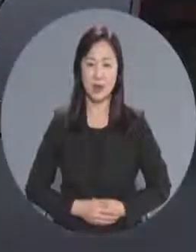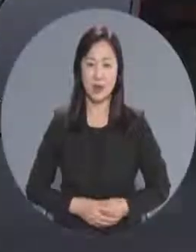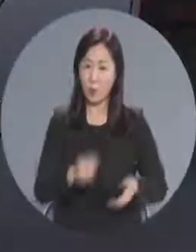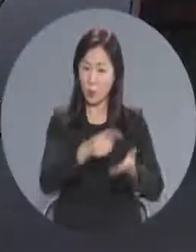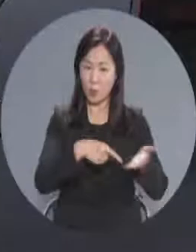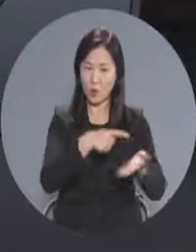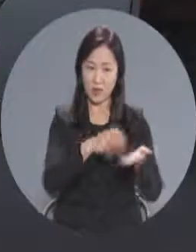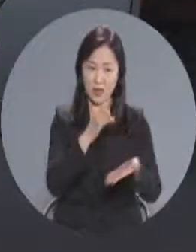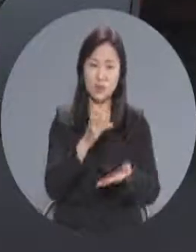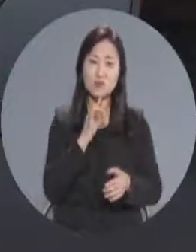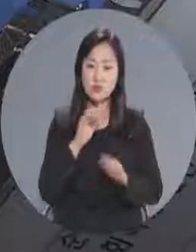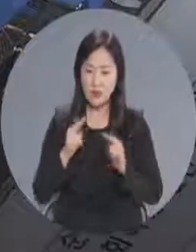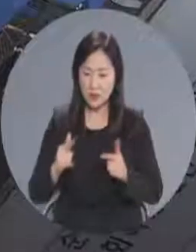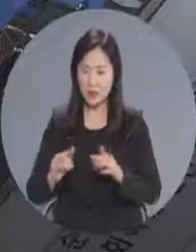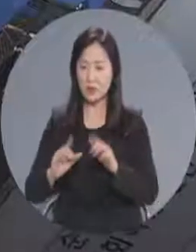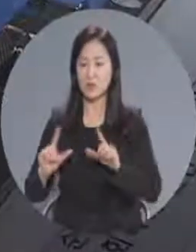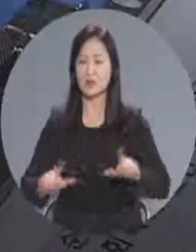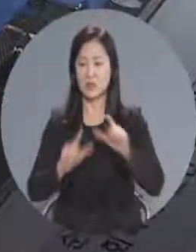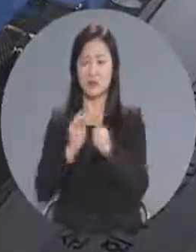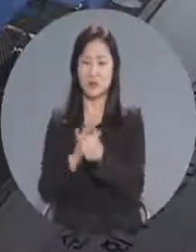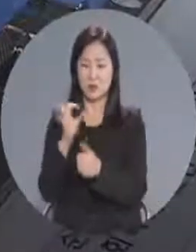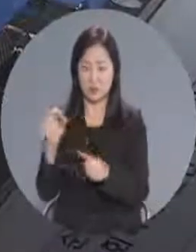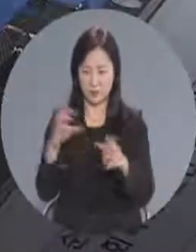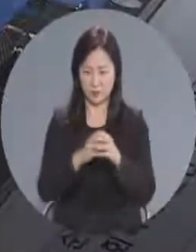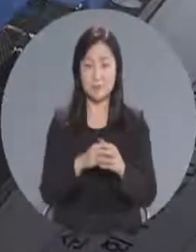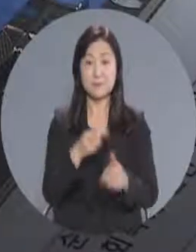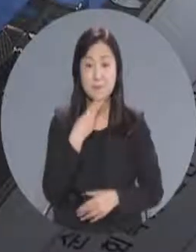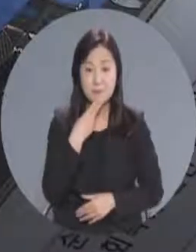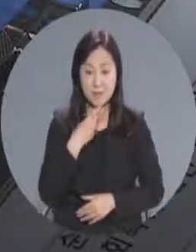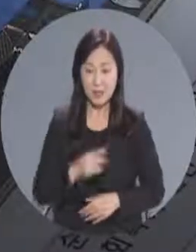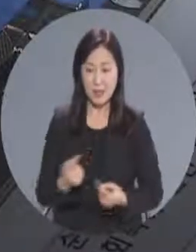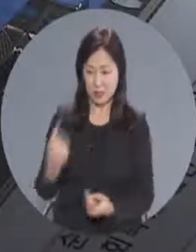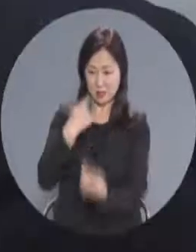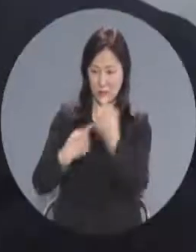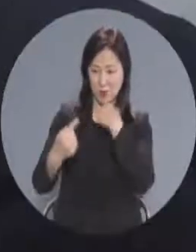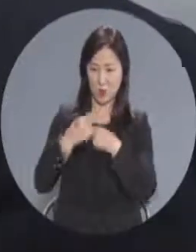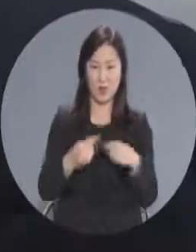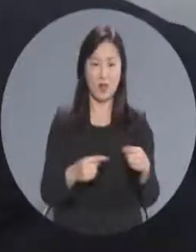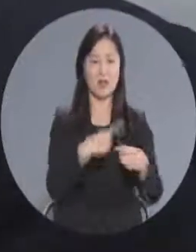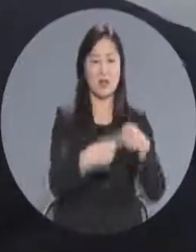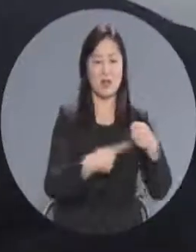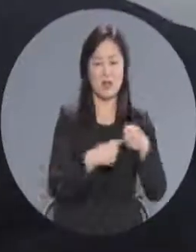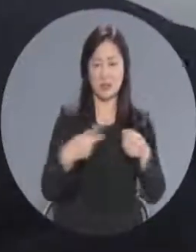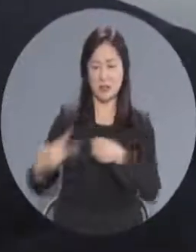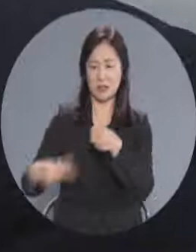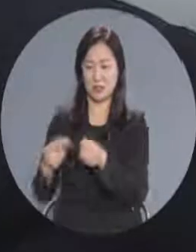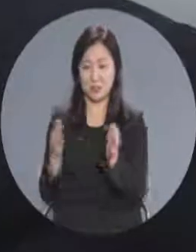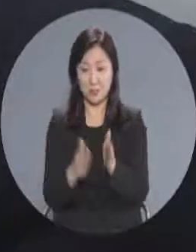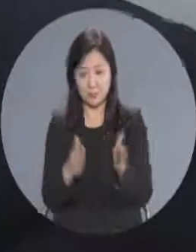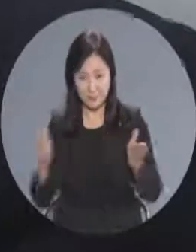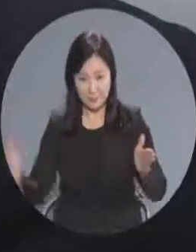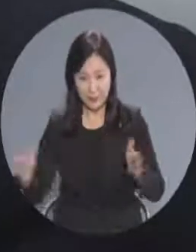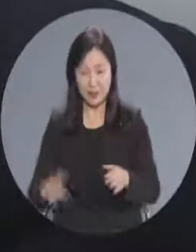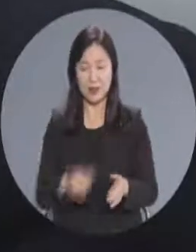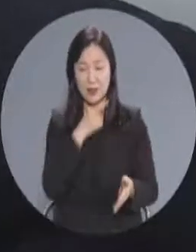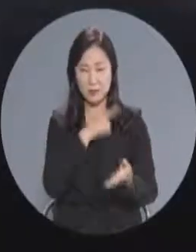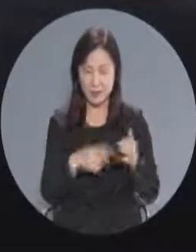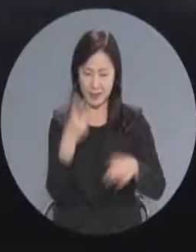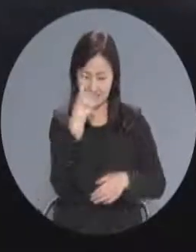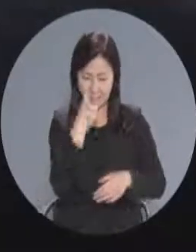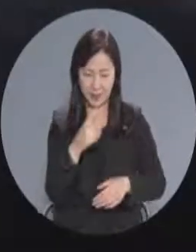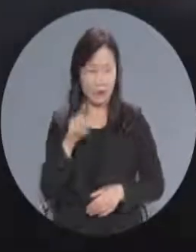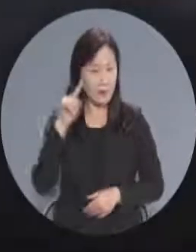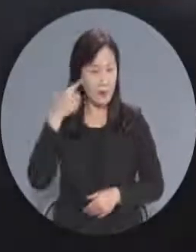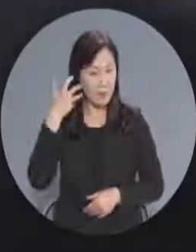배보상금은커녕 유족 생활지원금도 반영되지 않았고 신고기간을 1년에서 2년으로 연장하고 피해 심의기간은